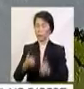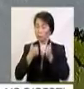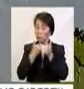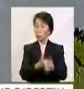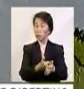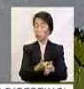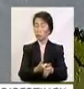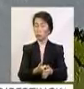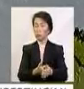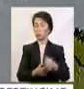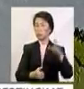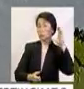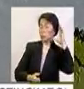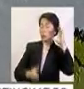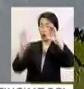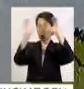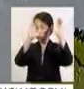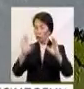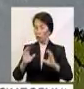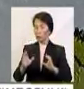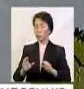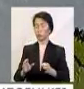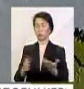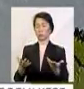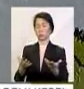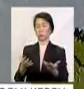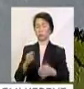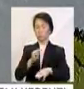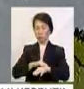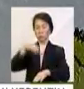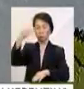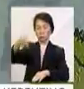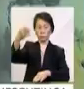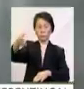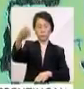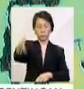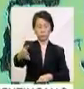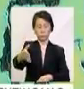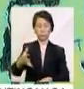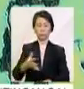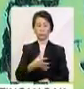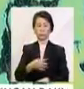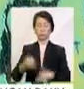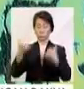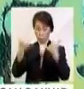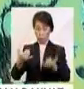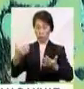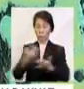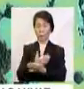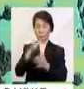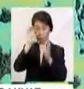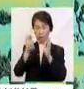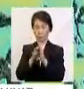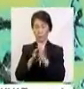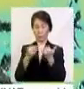mengikuti perkembangan cuaca dari semasa ke semasa. Melalui pemantauan imej carta angin yang terkini pula diperhatikan ketika ini,